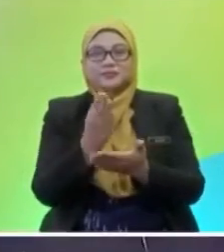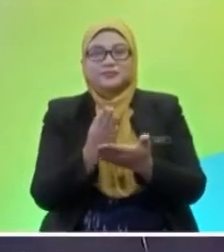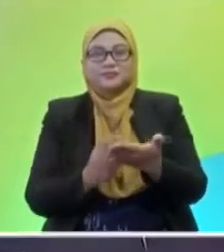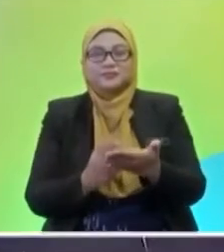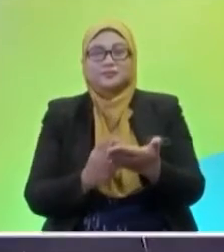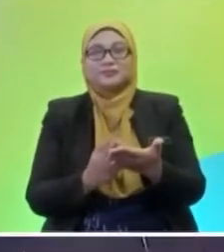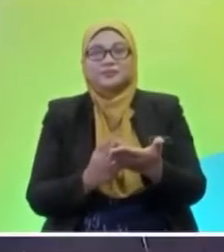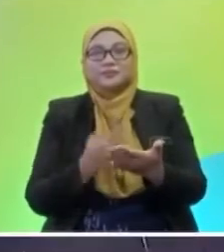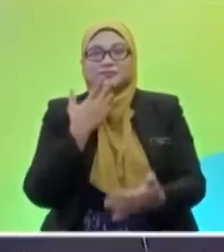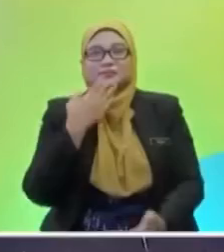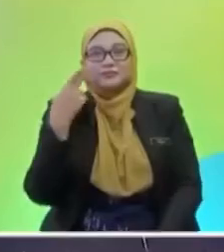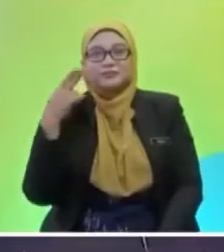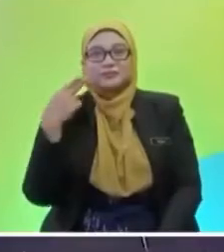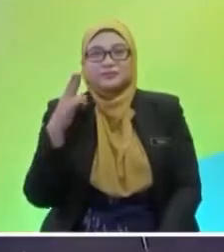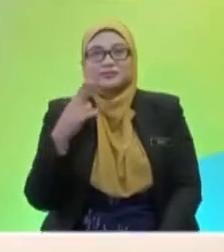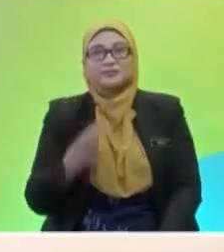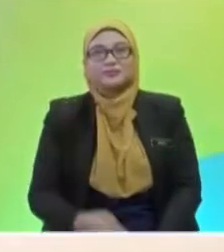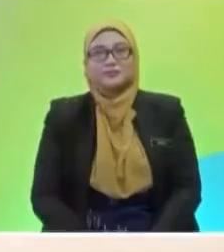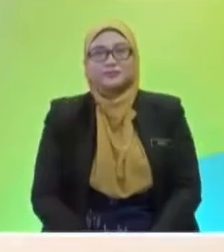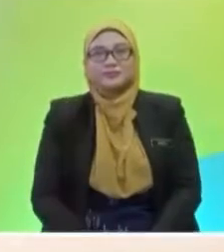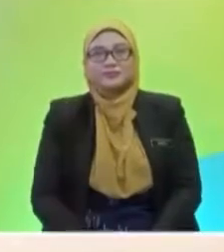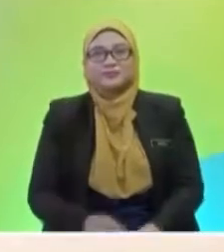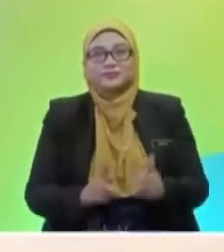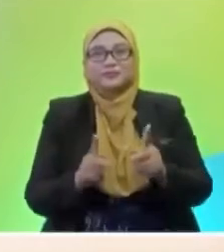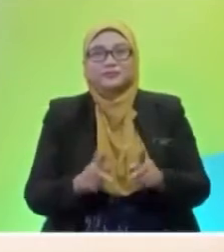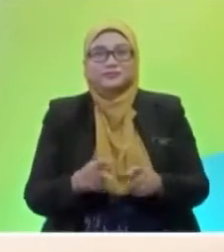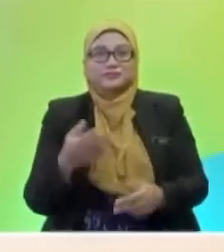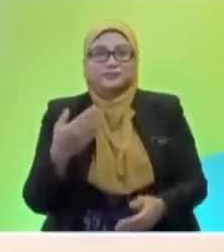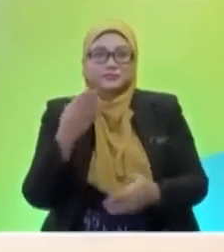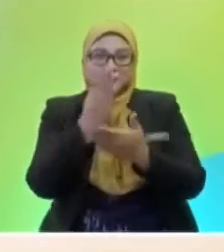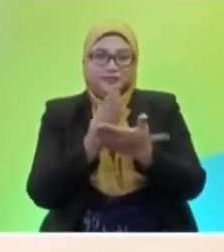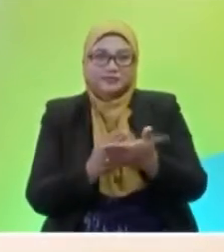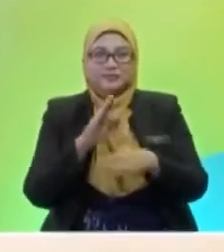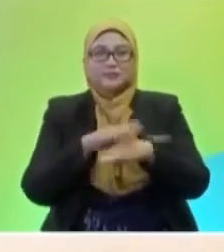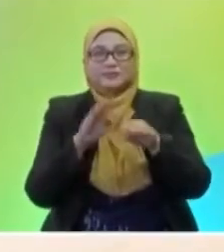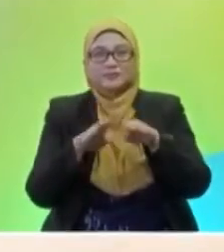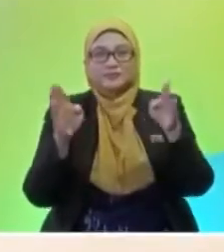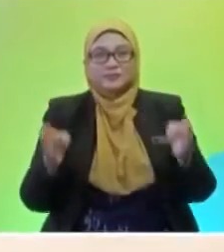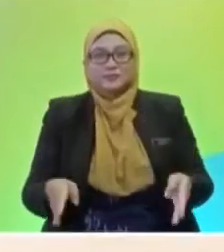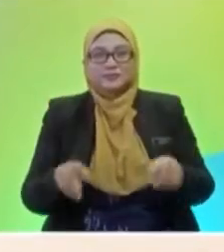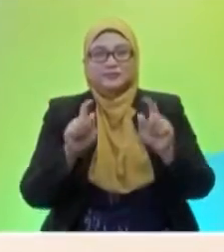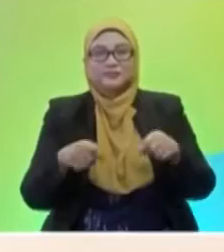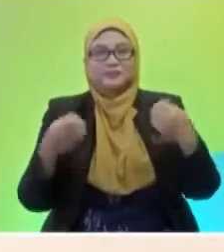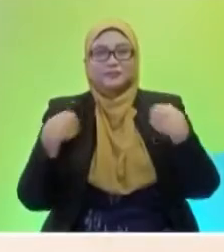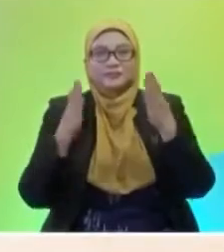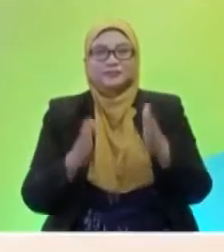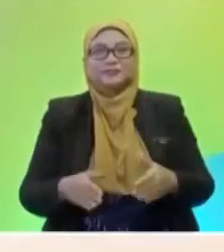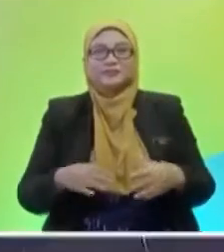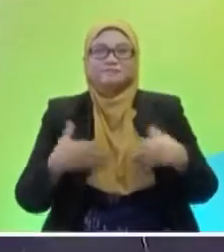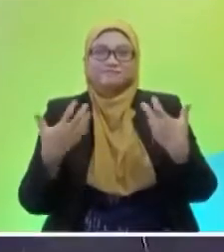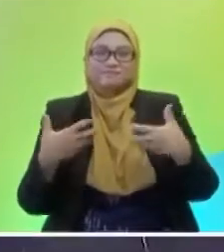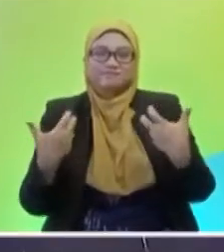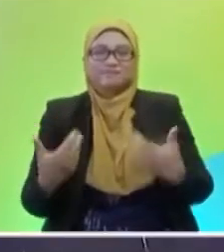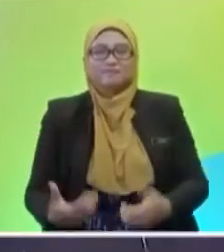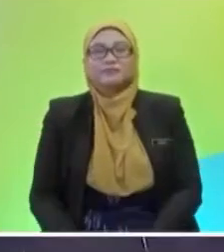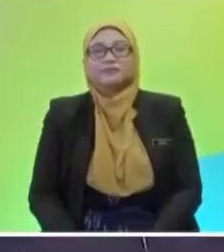punya ni ya, alas pemotong. Kalau kita potong atas meja, kalau di sekolah, di rumah, pasti akan ada dua orang yang marah. Betul,